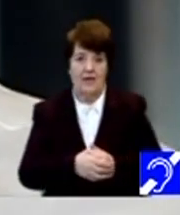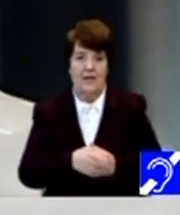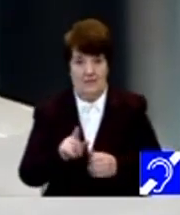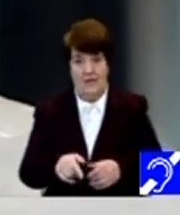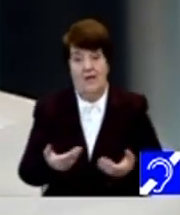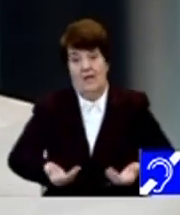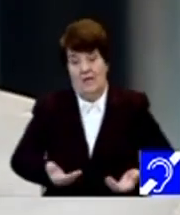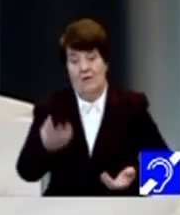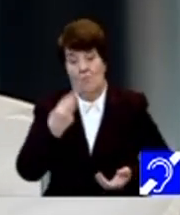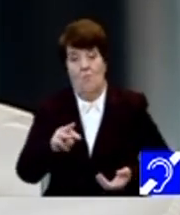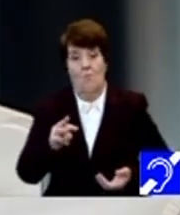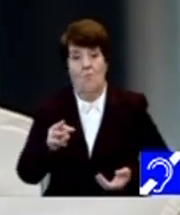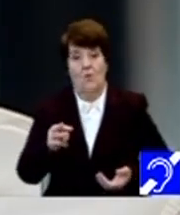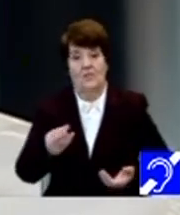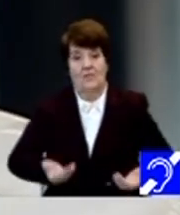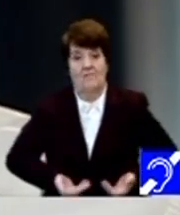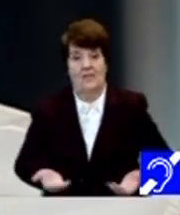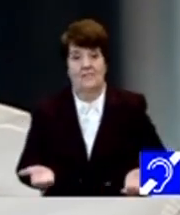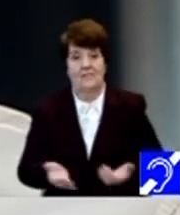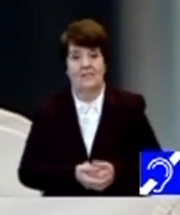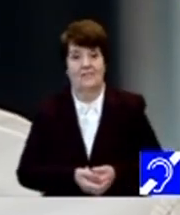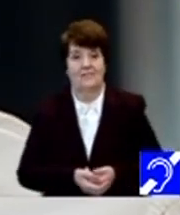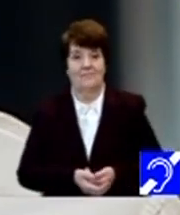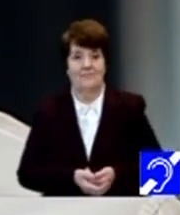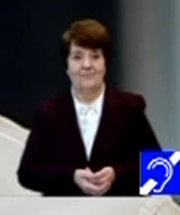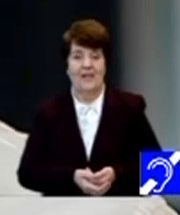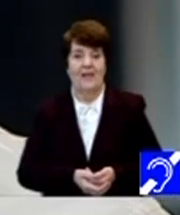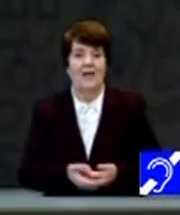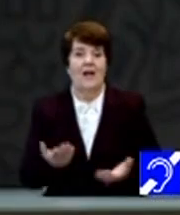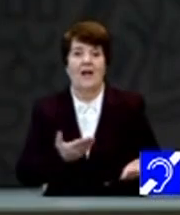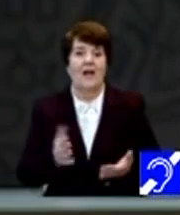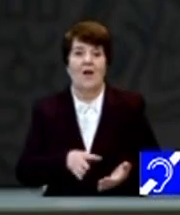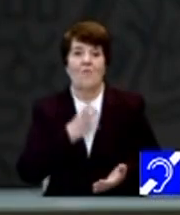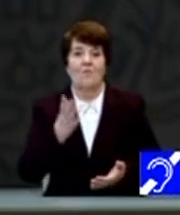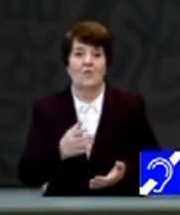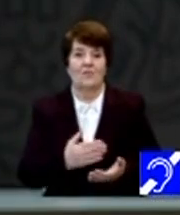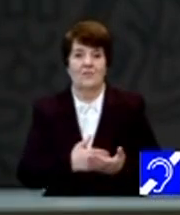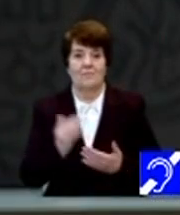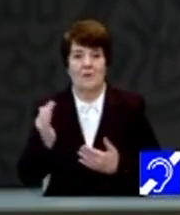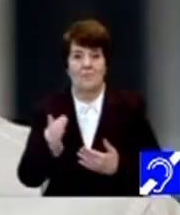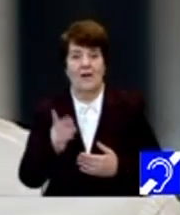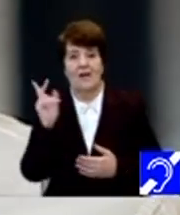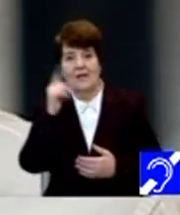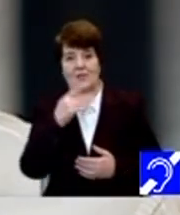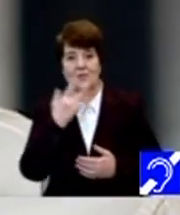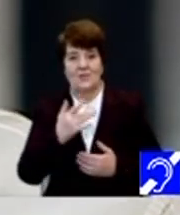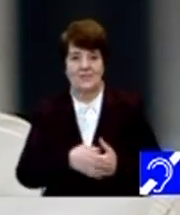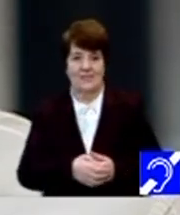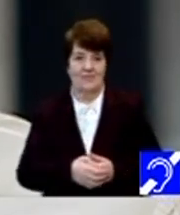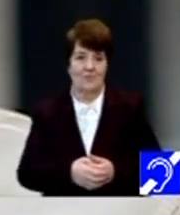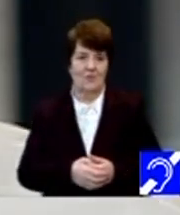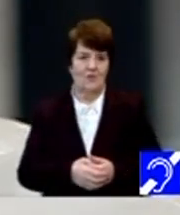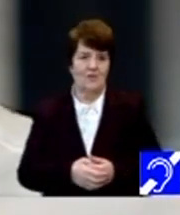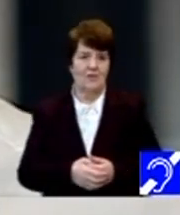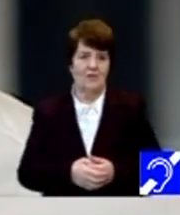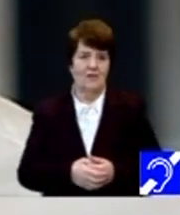Dar e un mod de viață. O să mă la un moment dat o să mă liniștesc și eu și o să aleg un loc. Dar care a fost cea mai mare dezamăgire a ta când ai ajuns acolo?